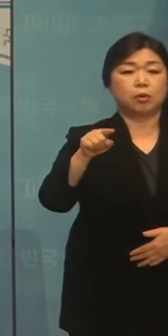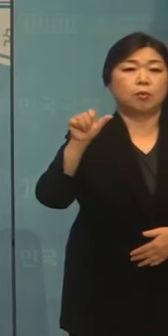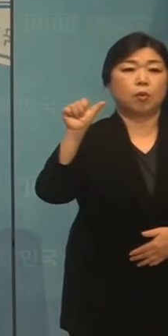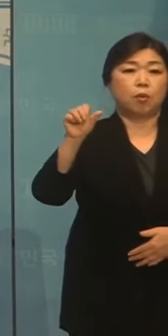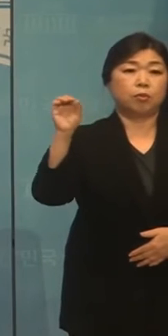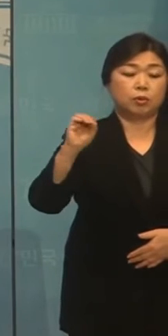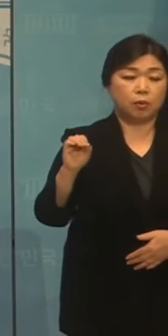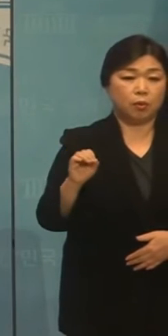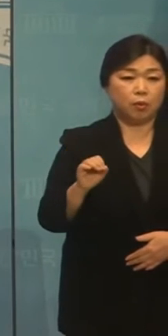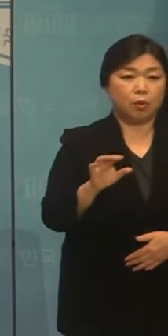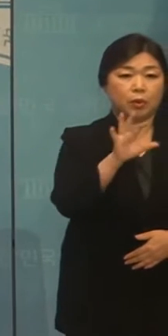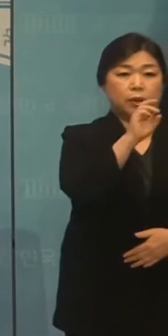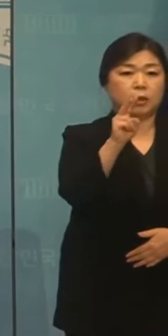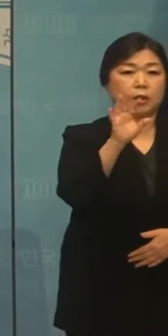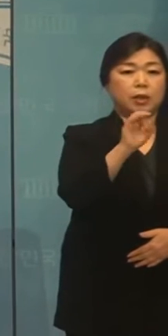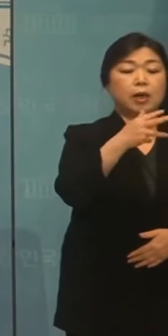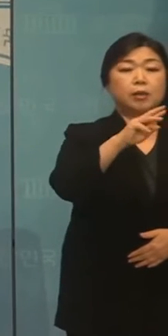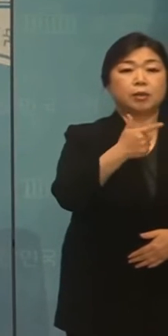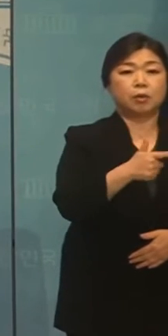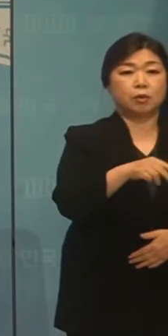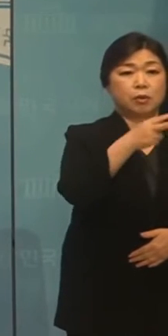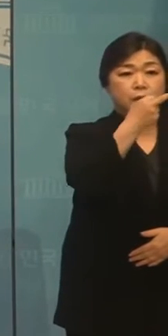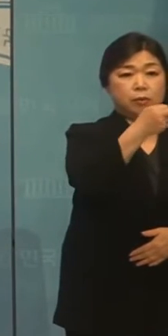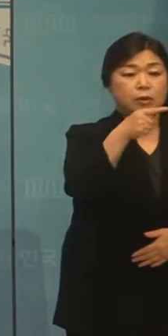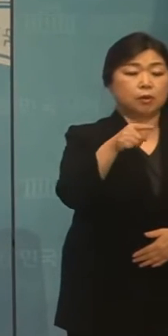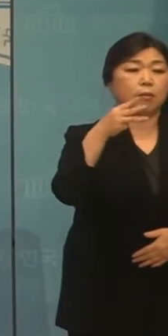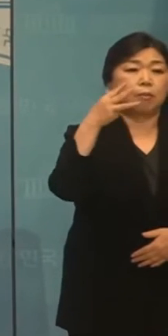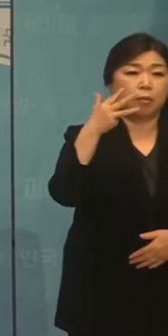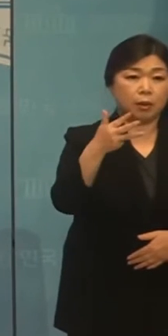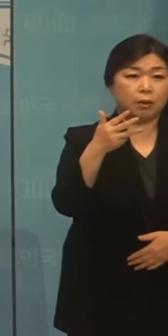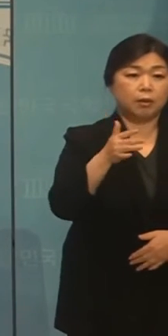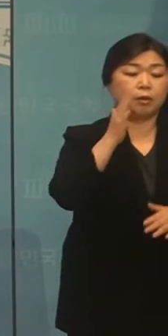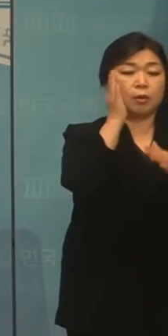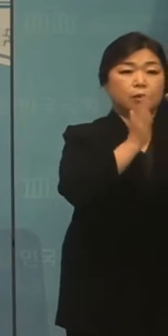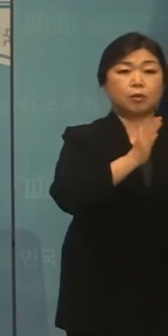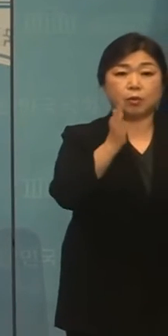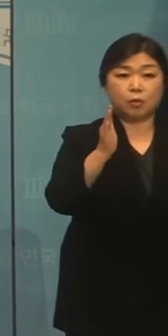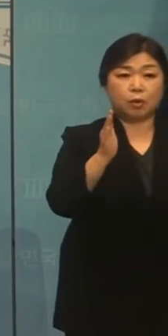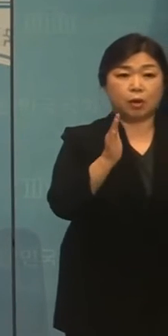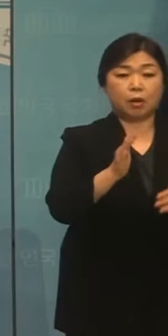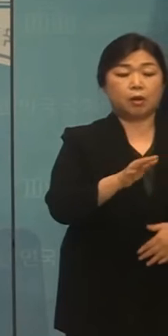25.5%, 양천구가 12.8%, 서초구가